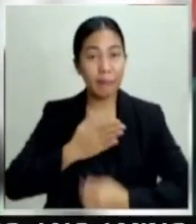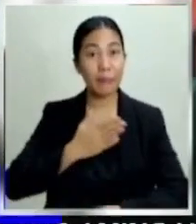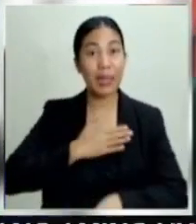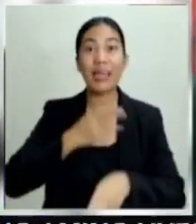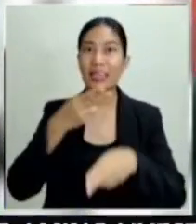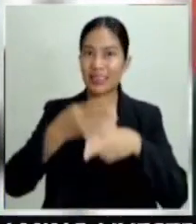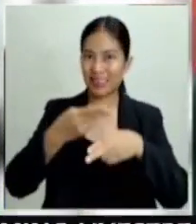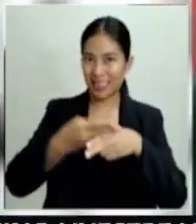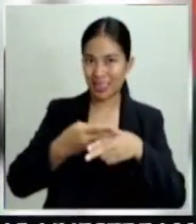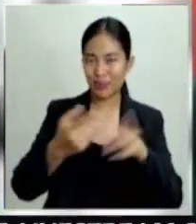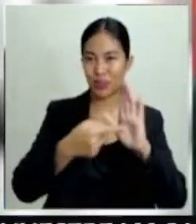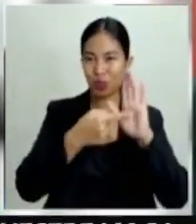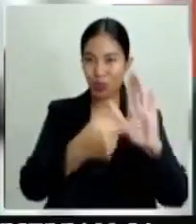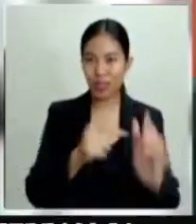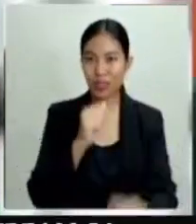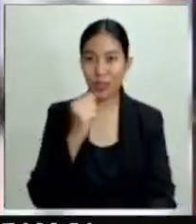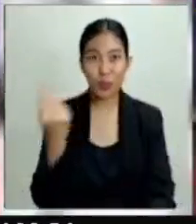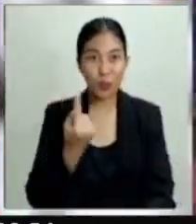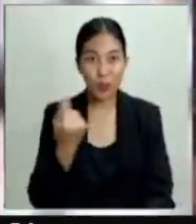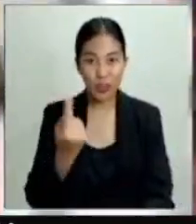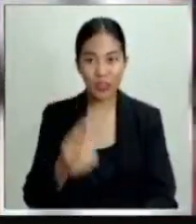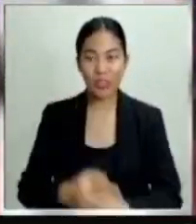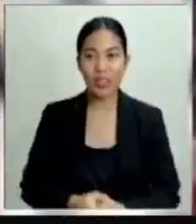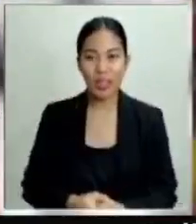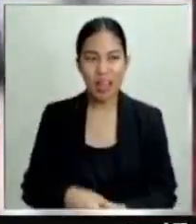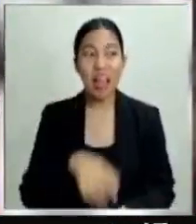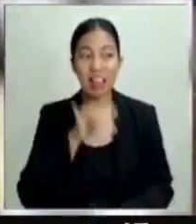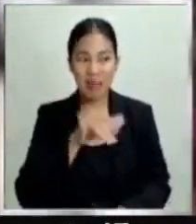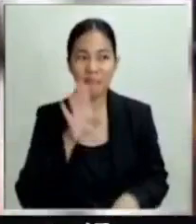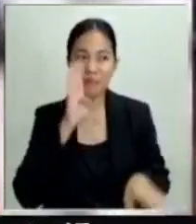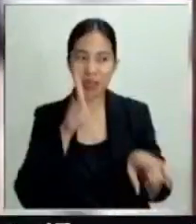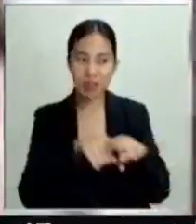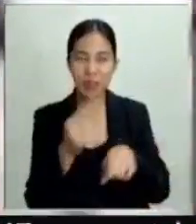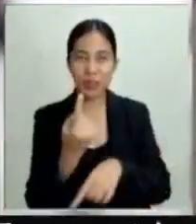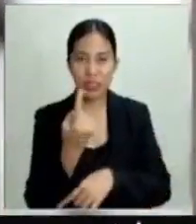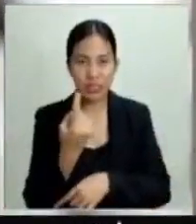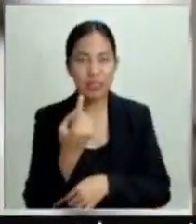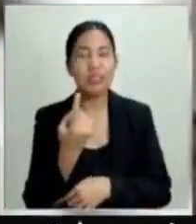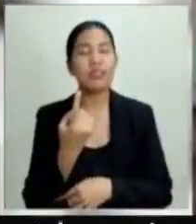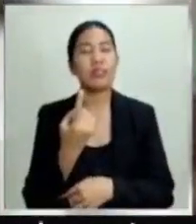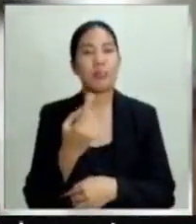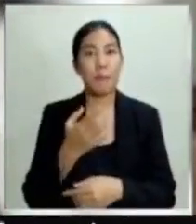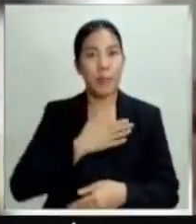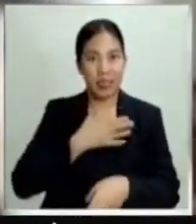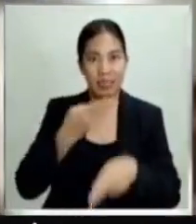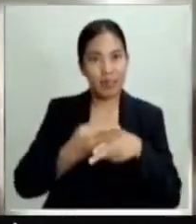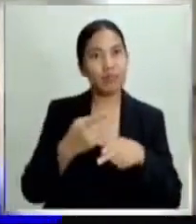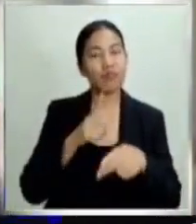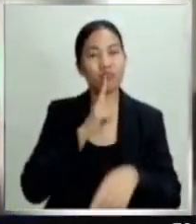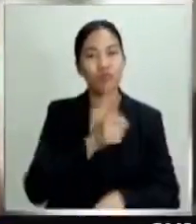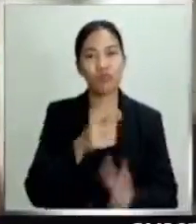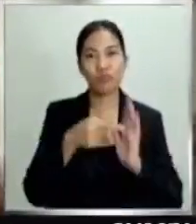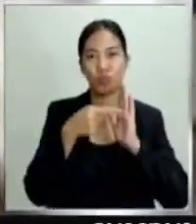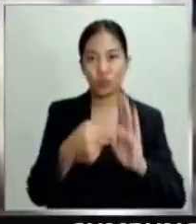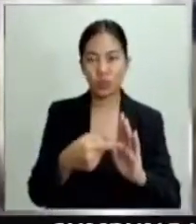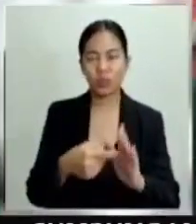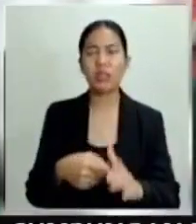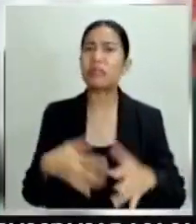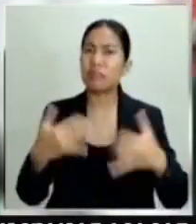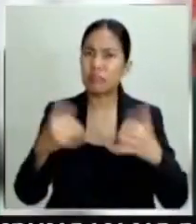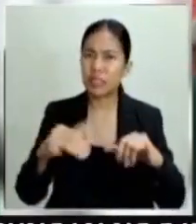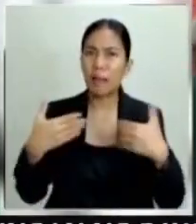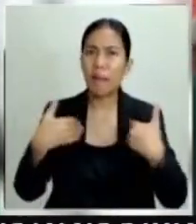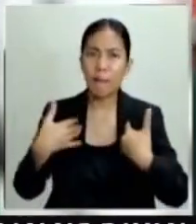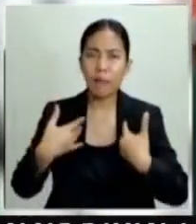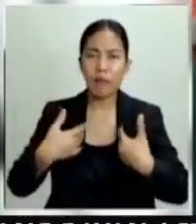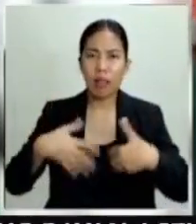yung ang kapatid niya ni Carlos Yulo. Aminado si Eldrew na di pa rin daw nawawala ang kaba. Siyempre po, kinakabahan pa rin po